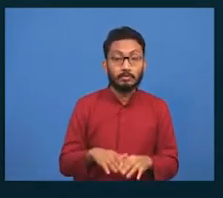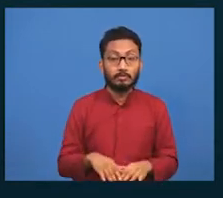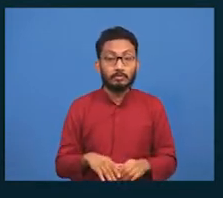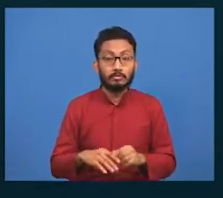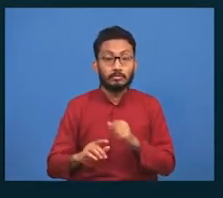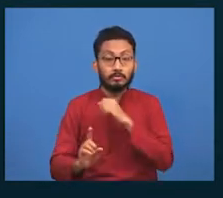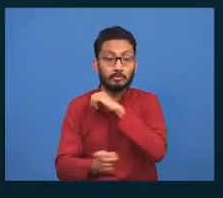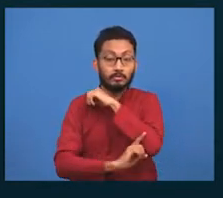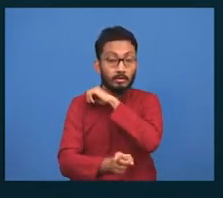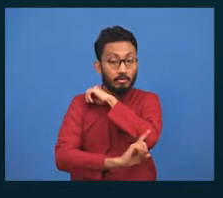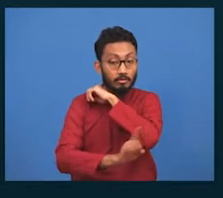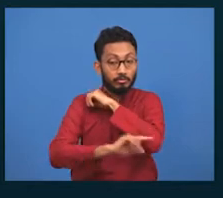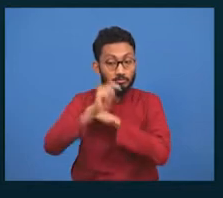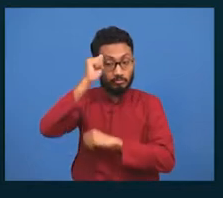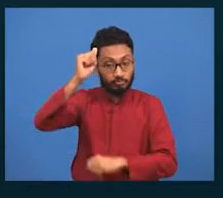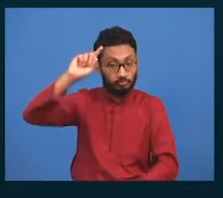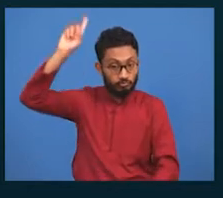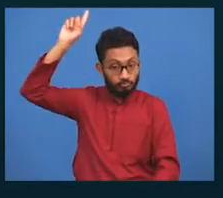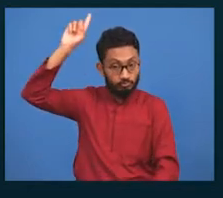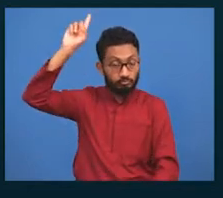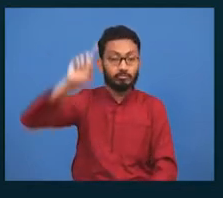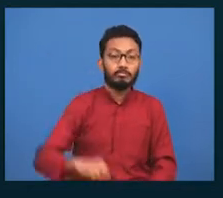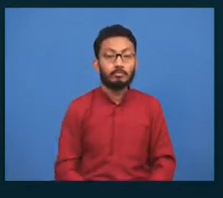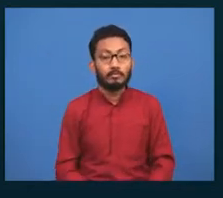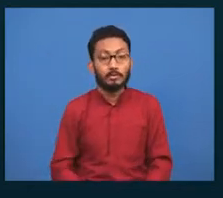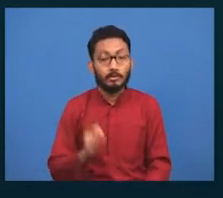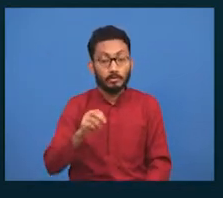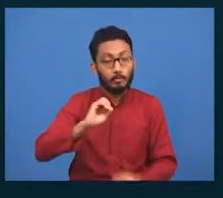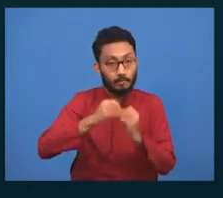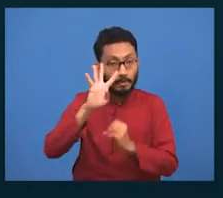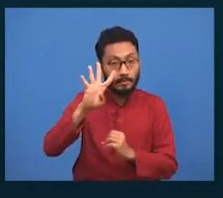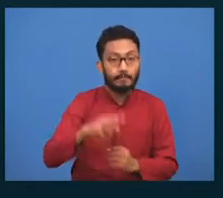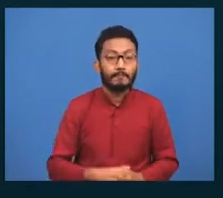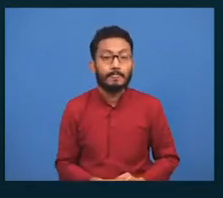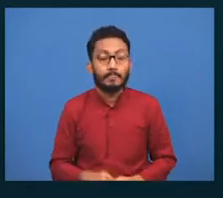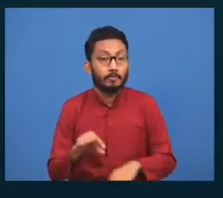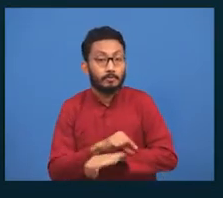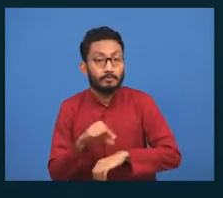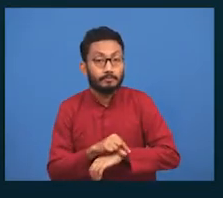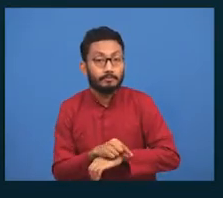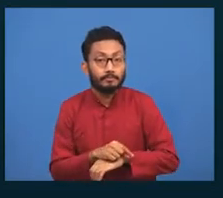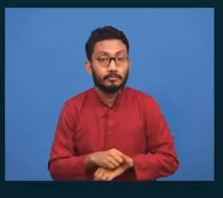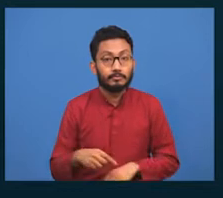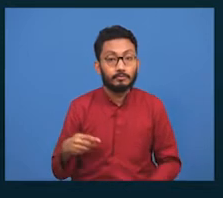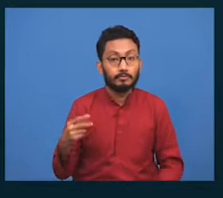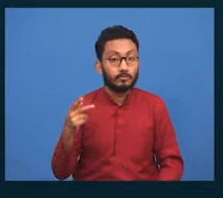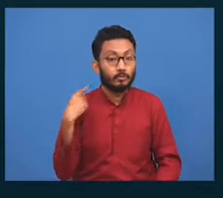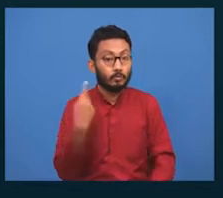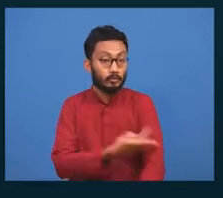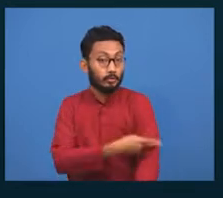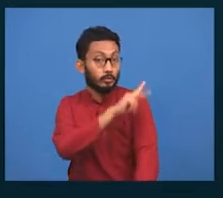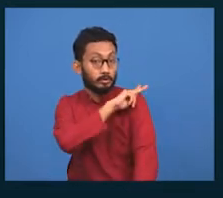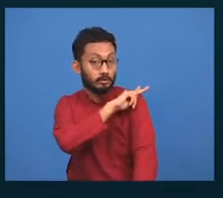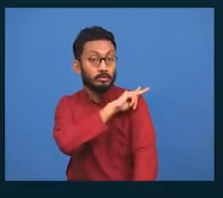Taala yang akan menimpa mereka. Manakala yang keempat, menggunakan kuasa pemimpin